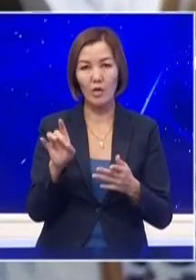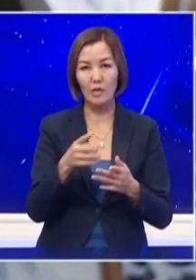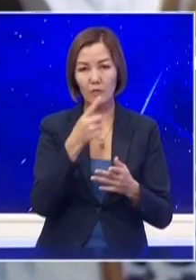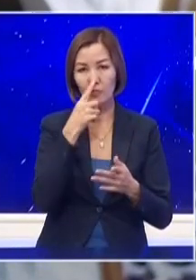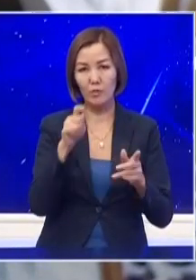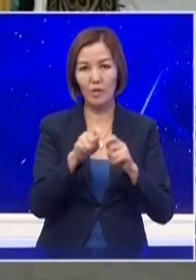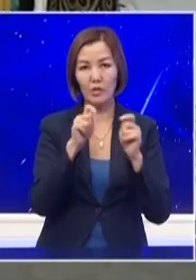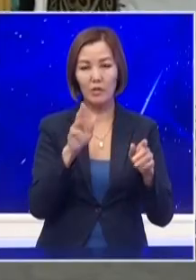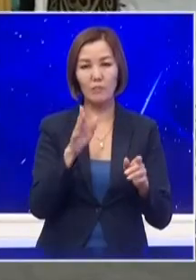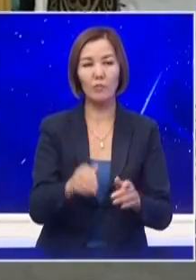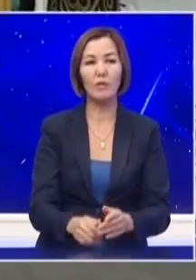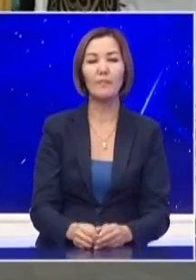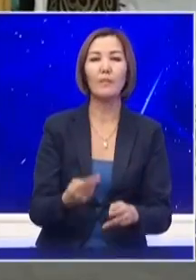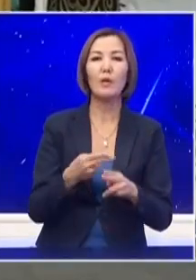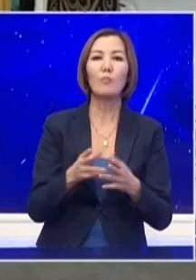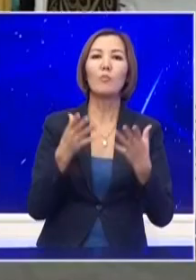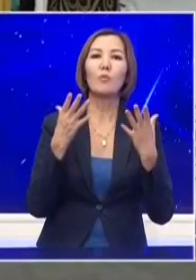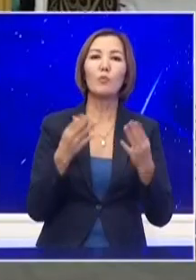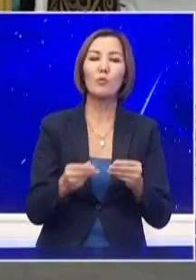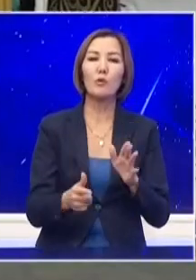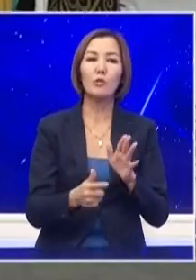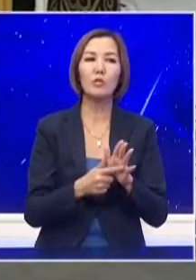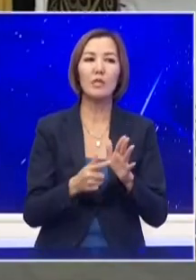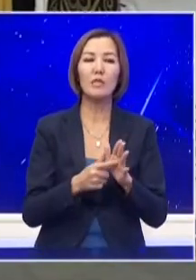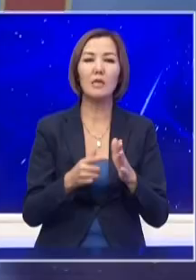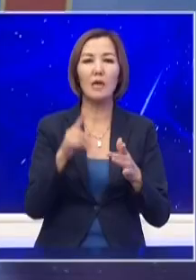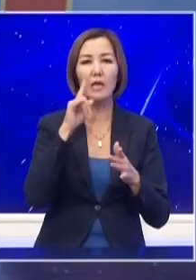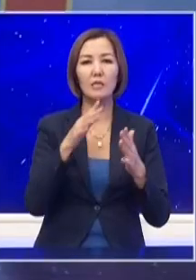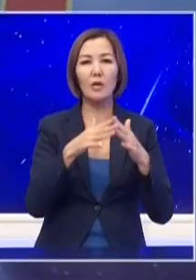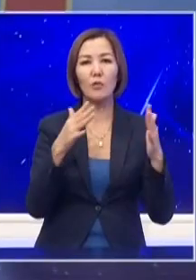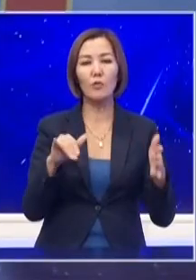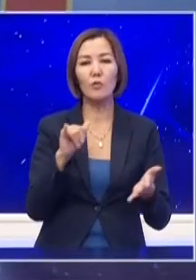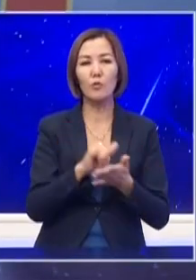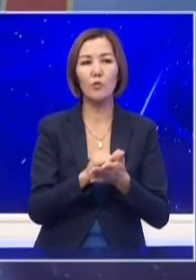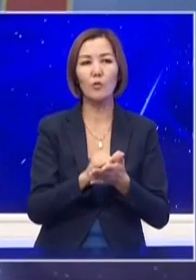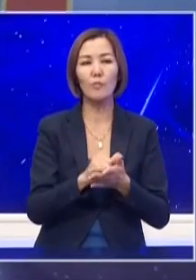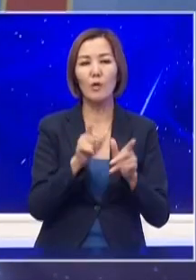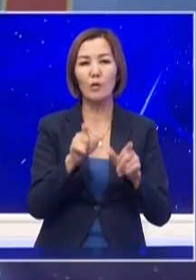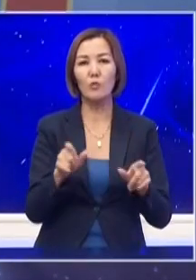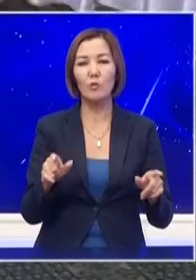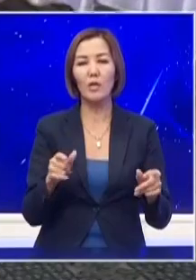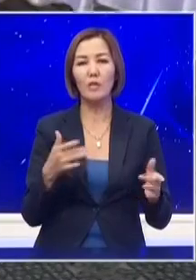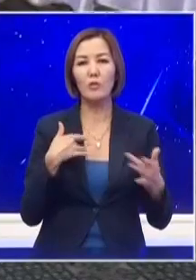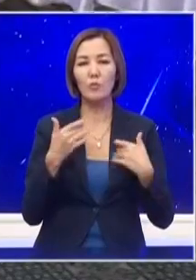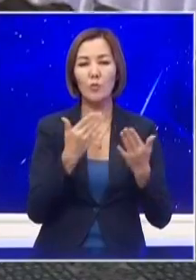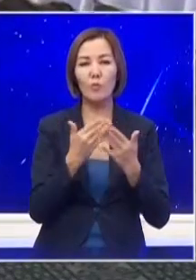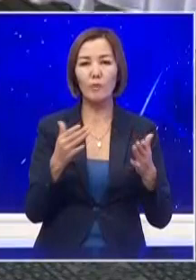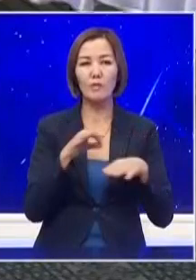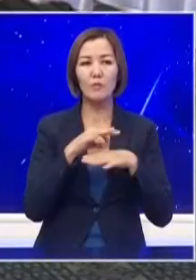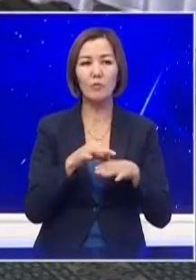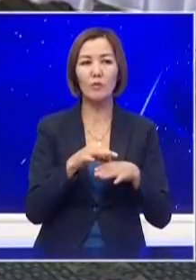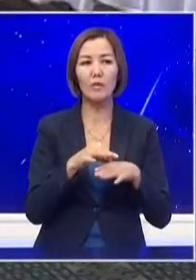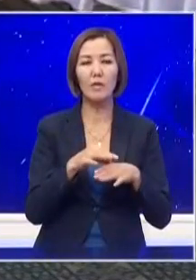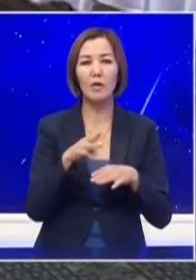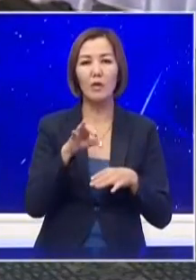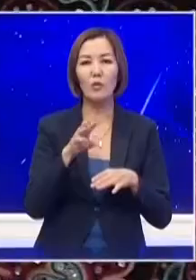берейін деп отырмыз. Бұл күні аудан орталығында 7 ақшаңқан үй тігіліп, онда есімі елге тараған тұлғалардың көрмесі болды. Қатарда Кемел Тоқаев,